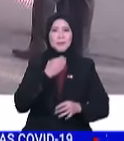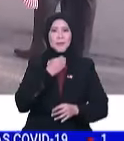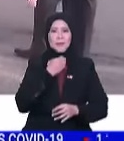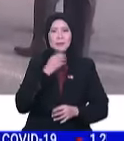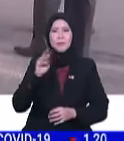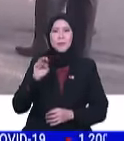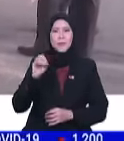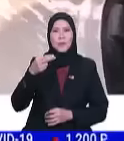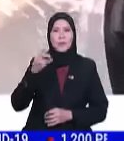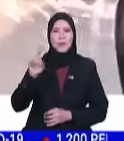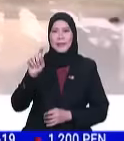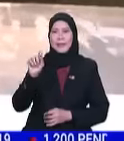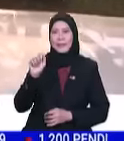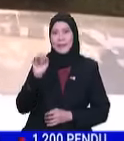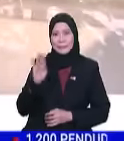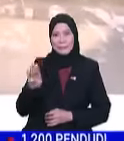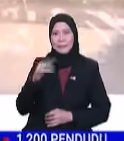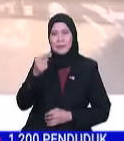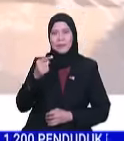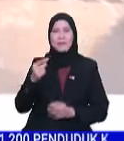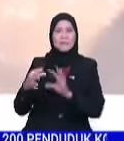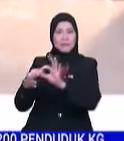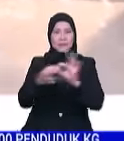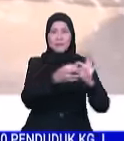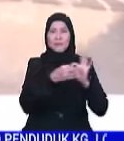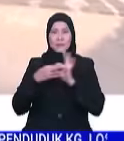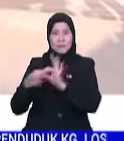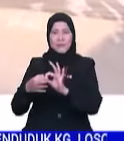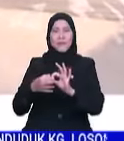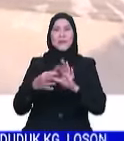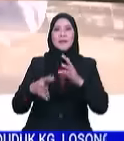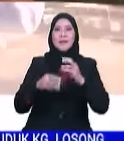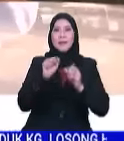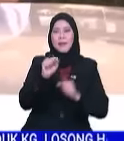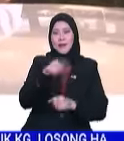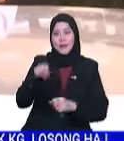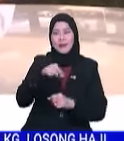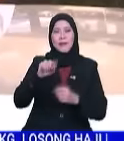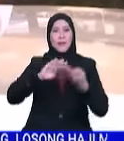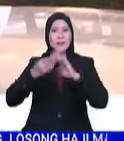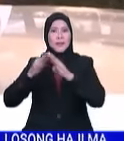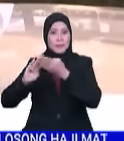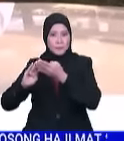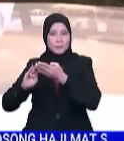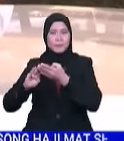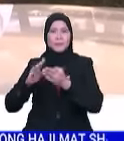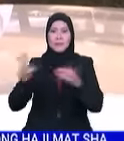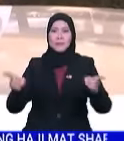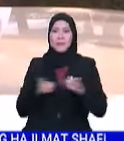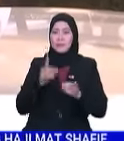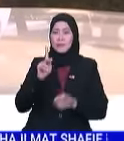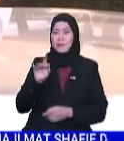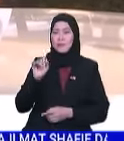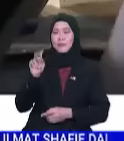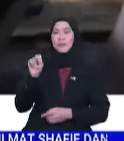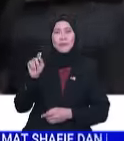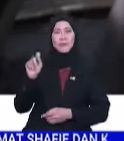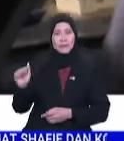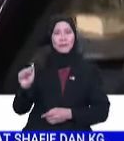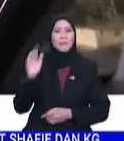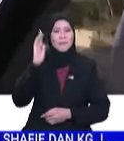Uba berkata, program sepakat at community anjuran pejabat penerangan daerah Kintab itu bukan sahaja memeriahkan